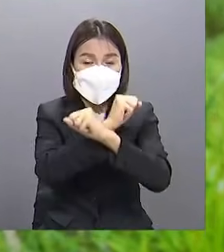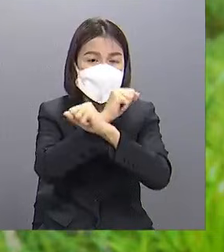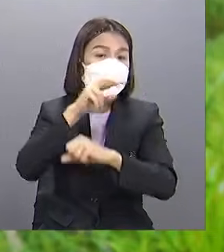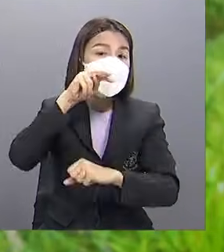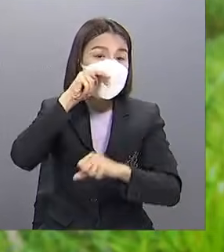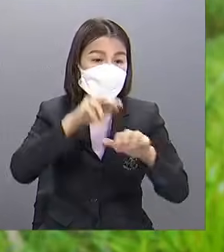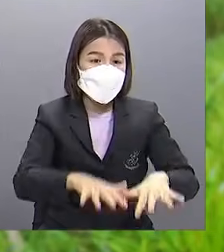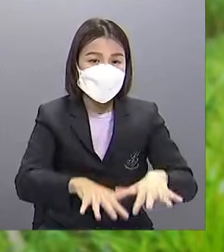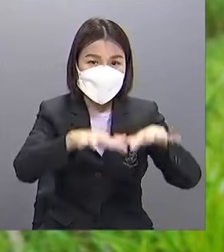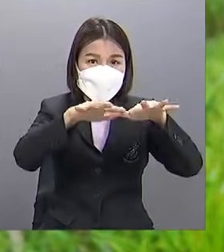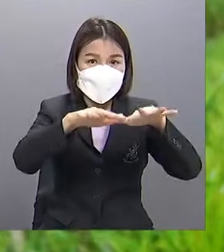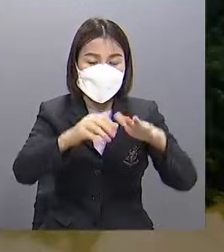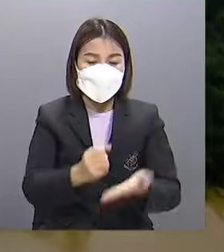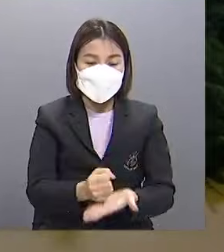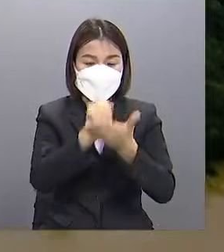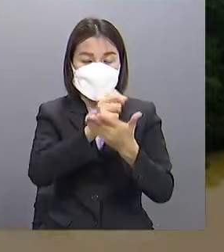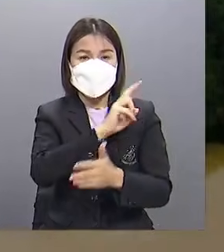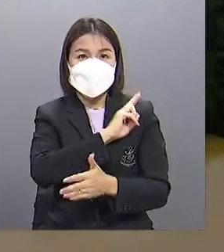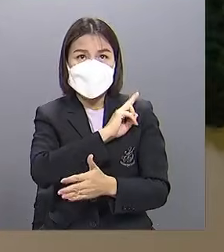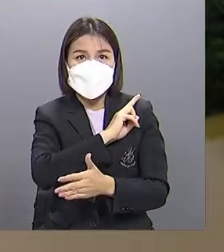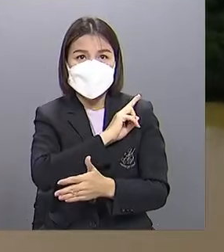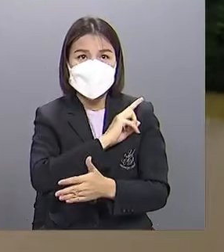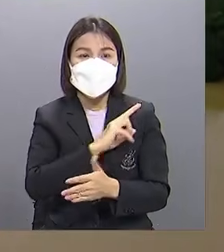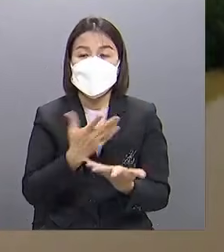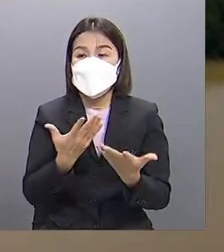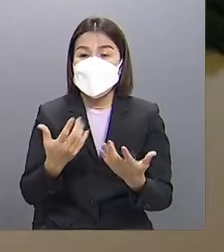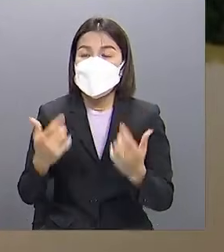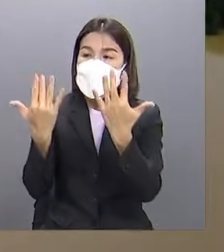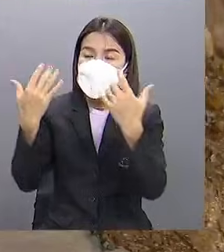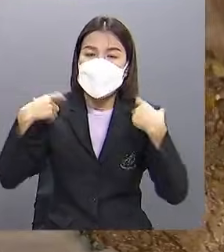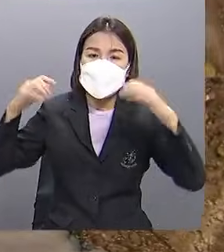วเราเองก่อนที่จะถึงระบบราชการในปีหนึ่งถ้าฝนตกขน